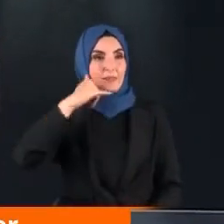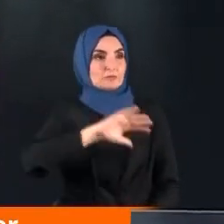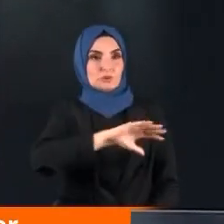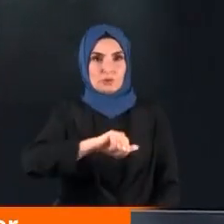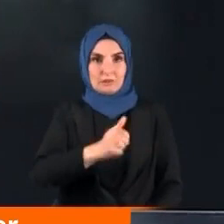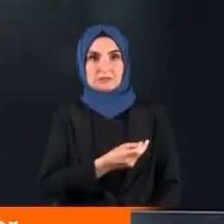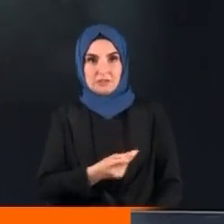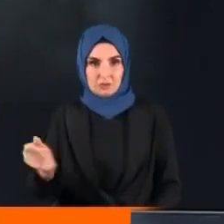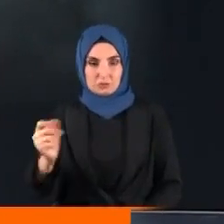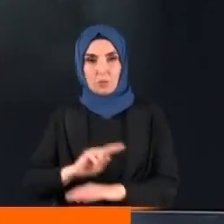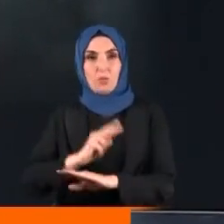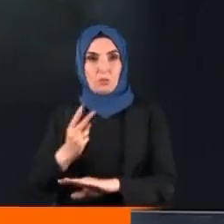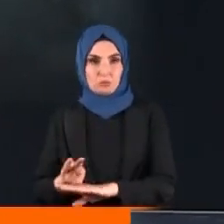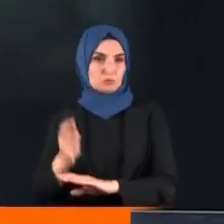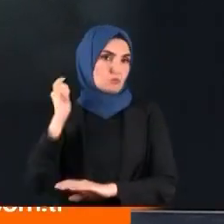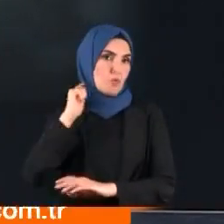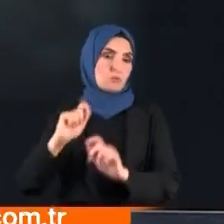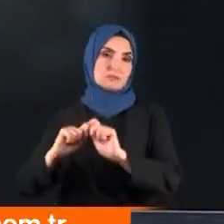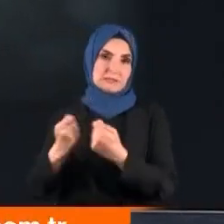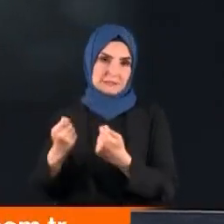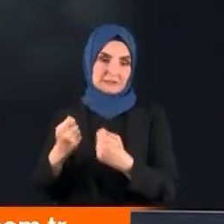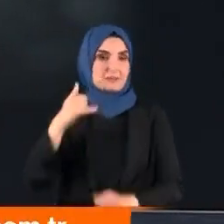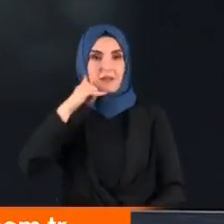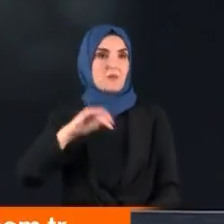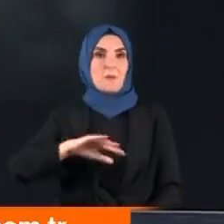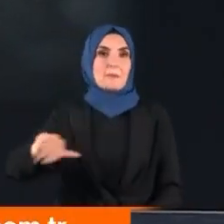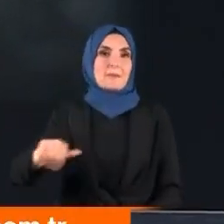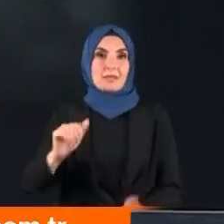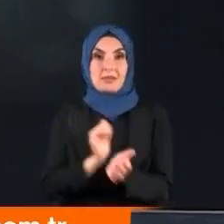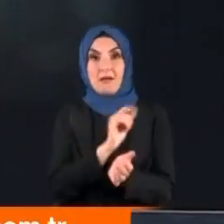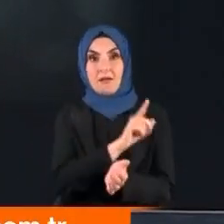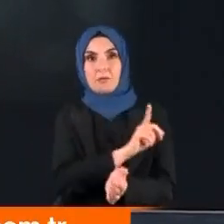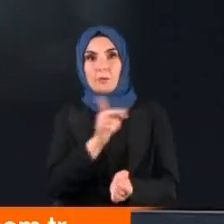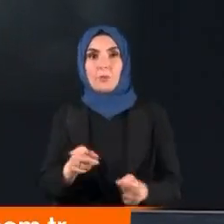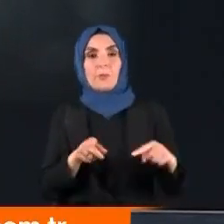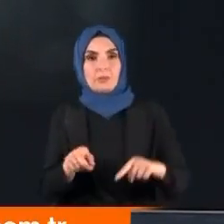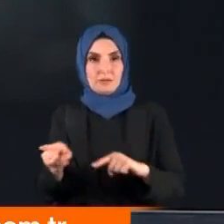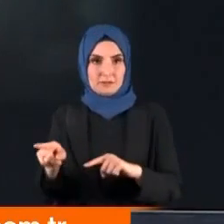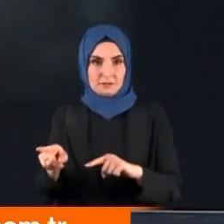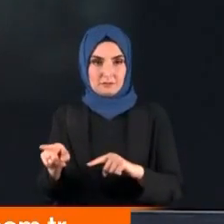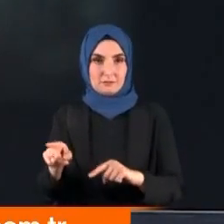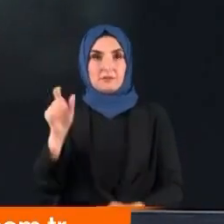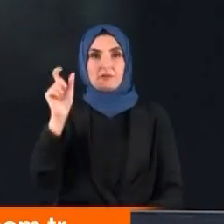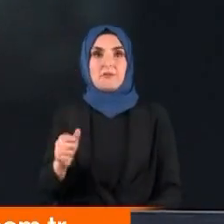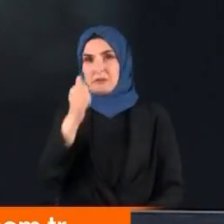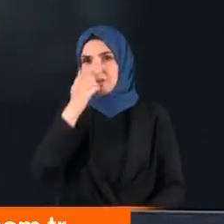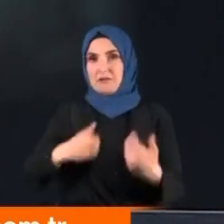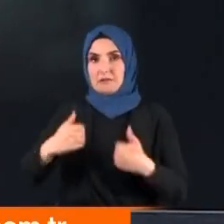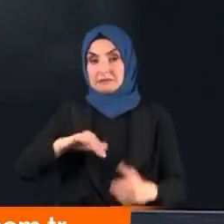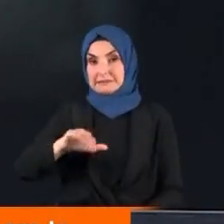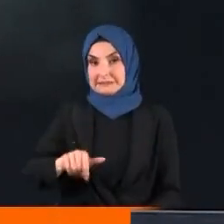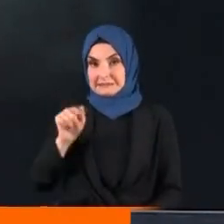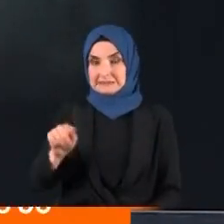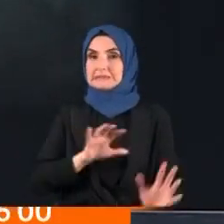kırdı. Telefonları çalınan aile de hırsızın peşindeydi. Yaralanan o hırsız yakalandı. Yine önce feci şekilde